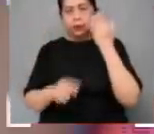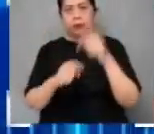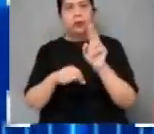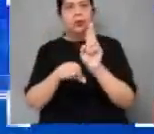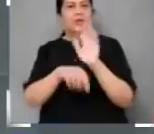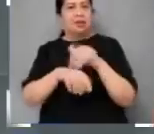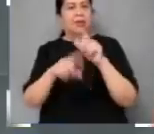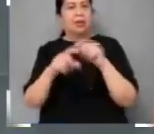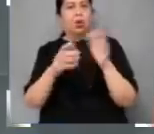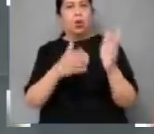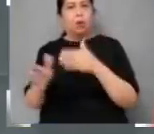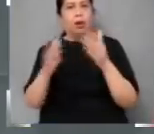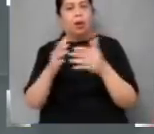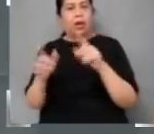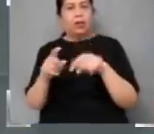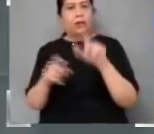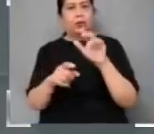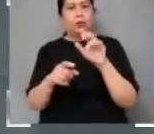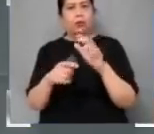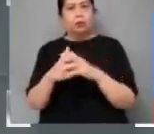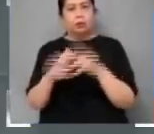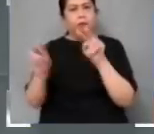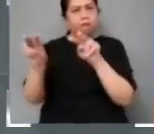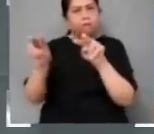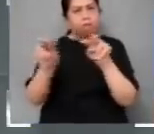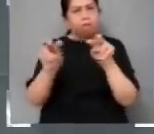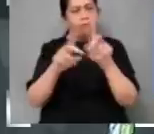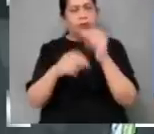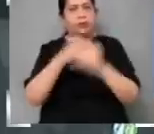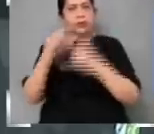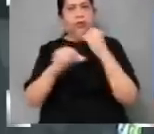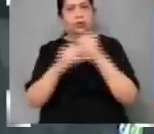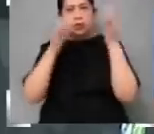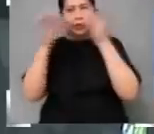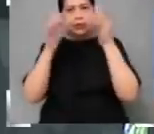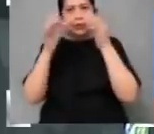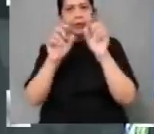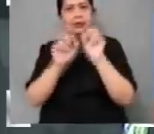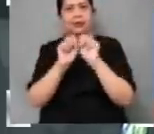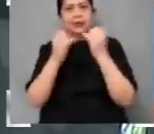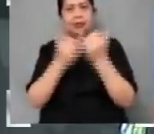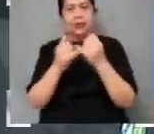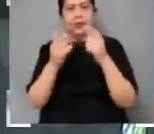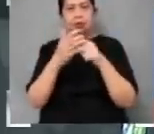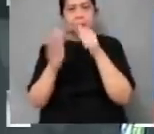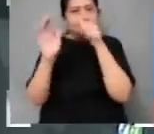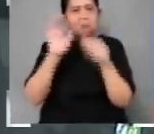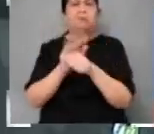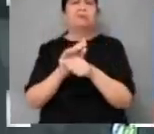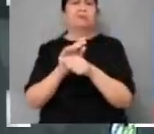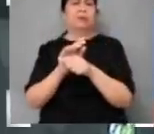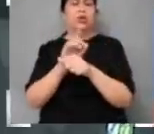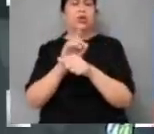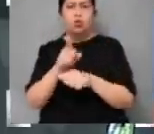Copland Whisperer kung saan minamanman na namin yung mga international drug syndicate. To conceal the true content